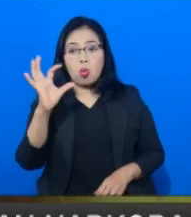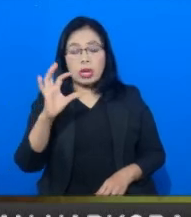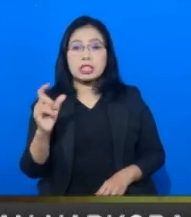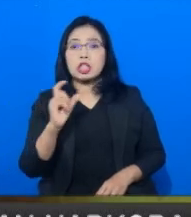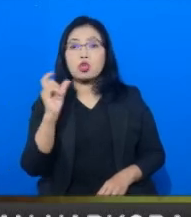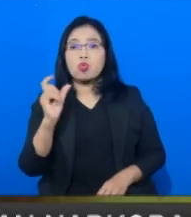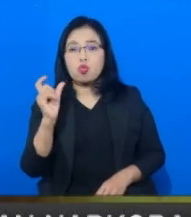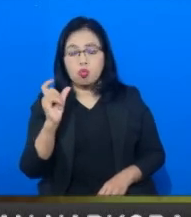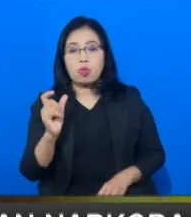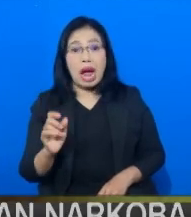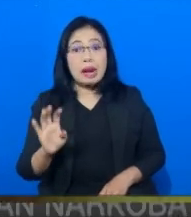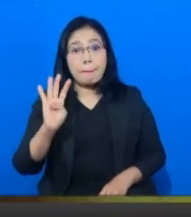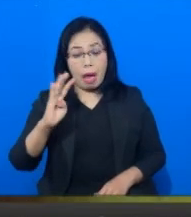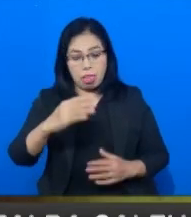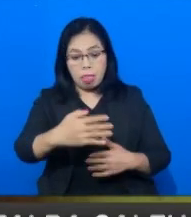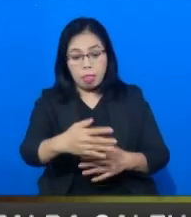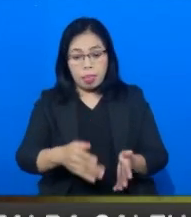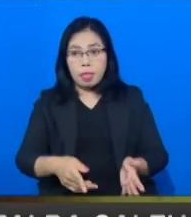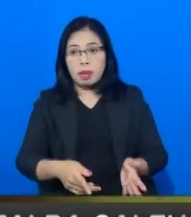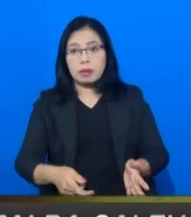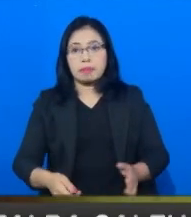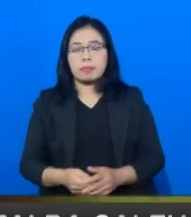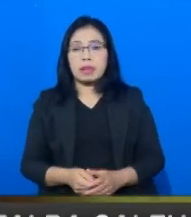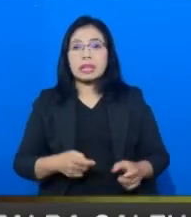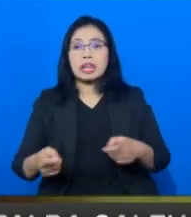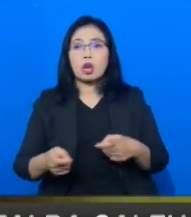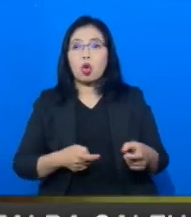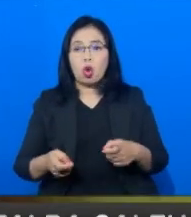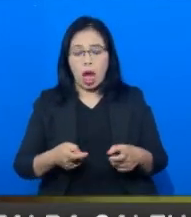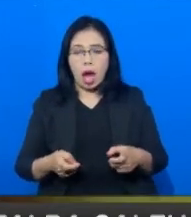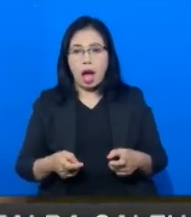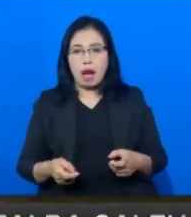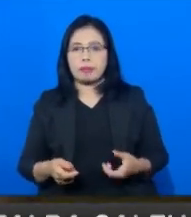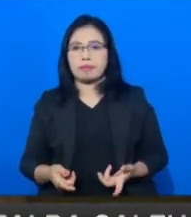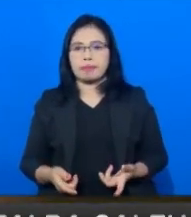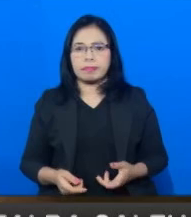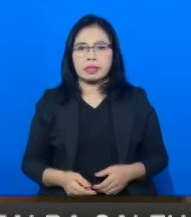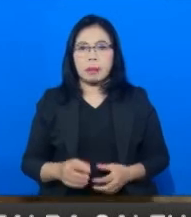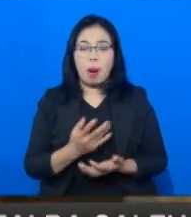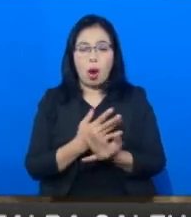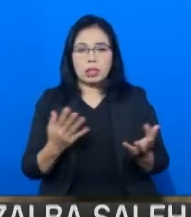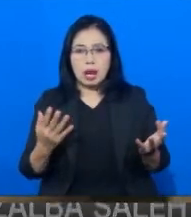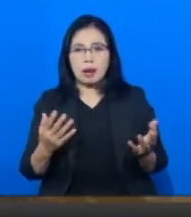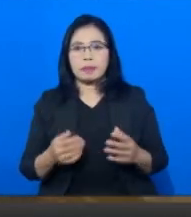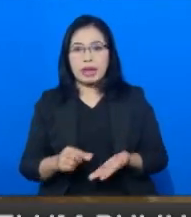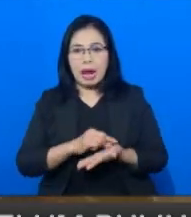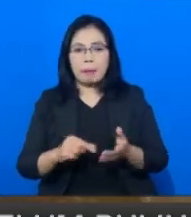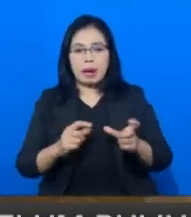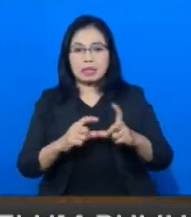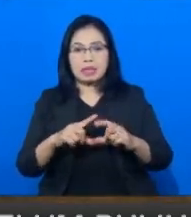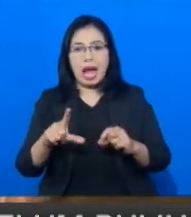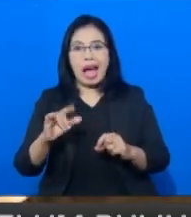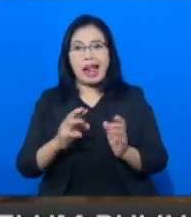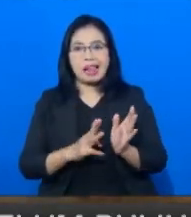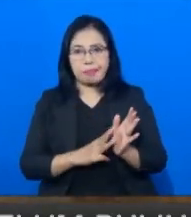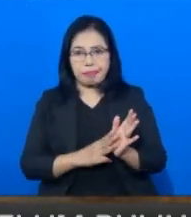ada 4 kamar mandi, yang salah satunya dikelola warga bernama Salim. Salim mengaku usaha mandi cuci kakus